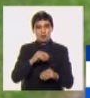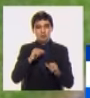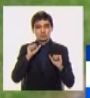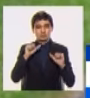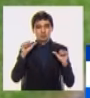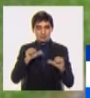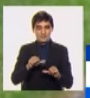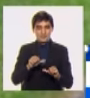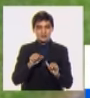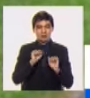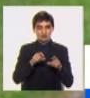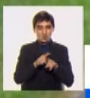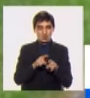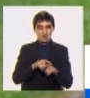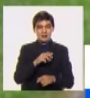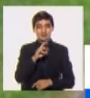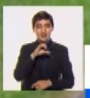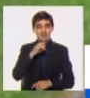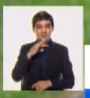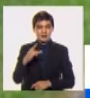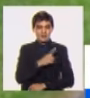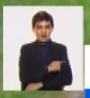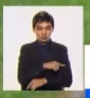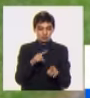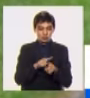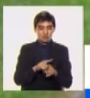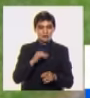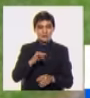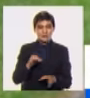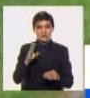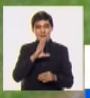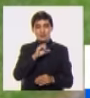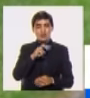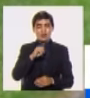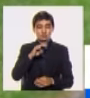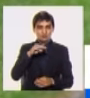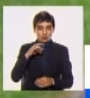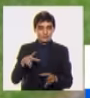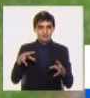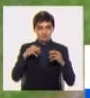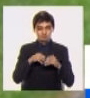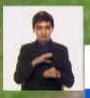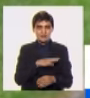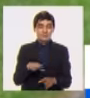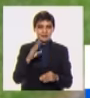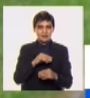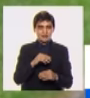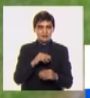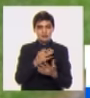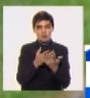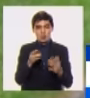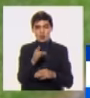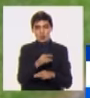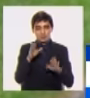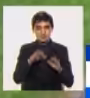органов санитарными врачами также присоединились волонтеры они все непосредственно в каждом районе